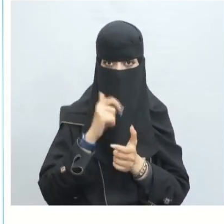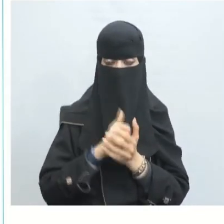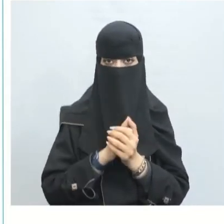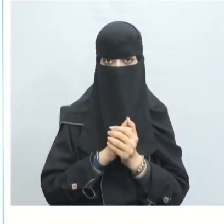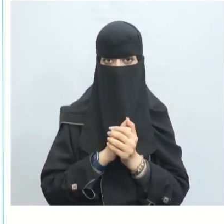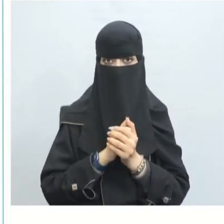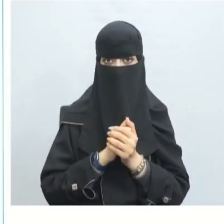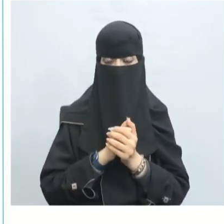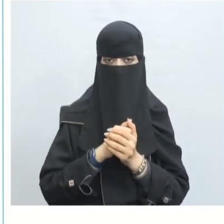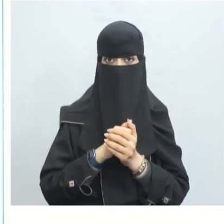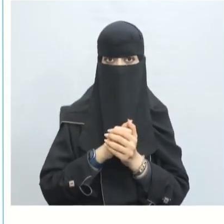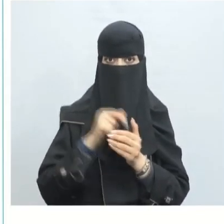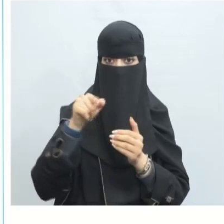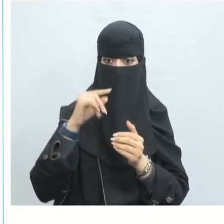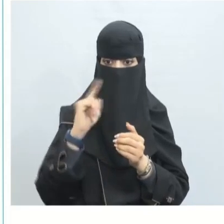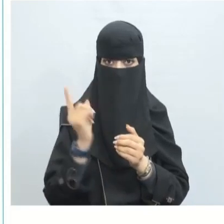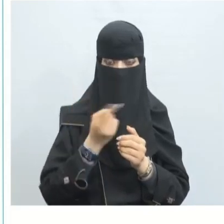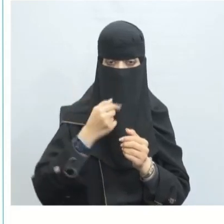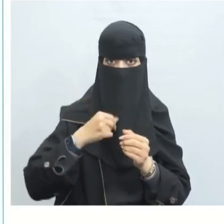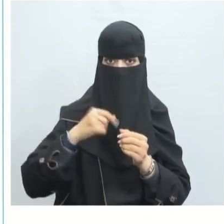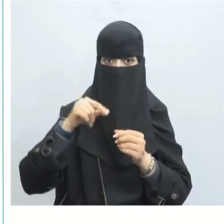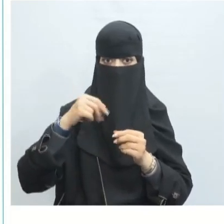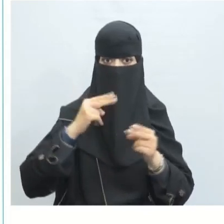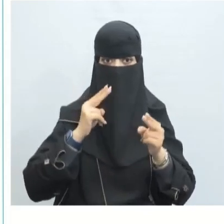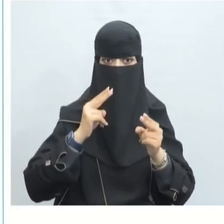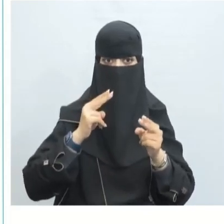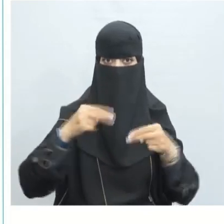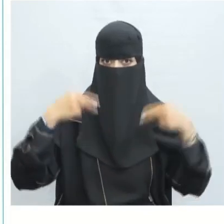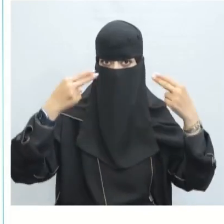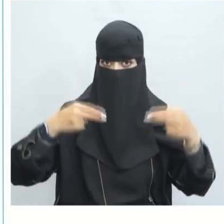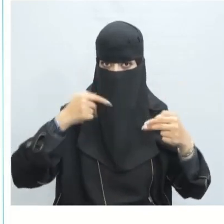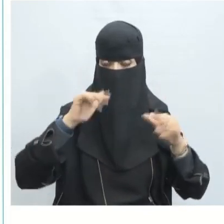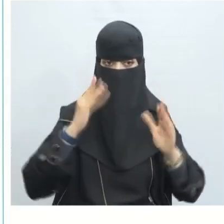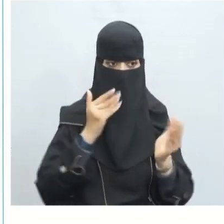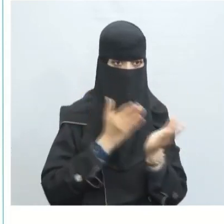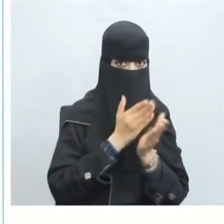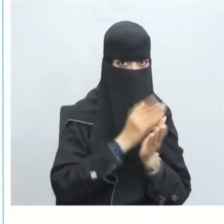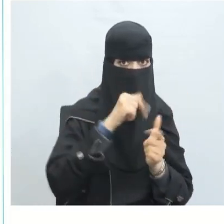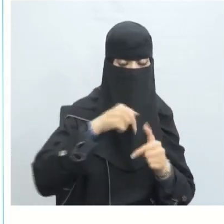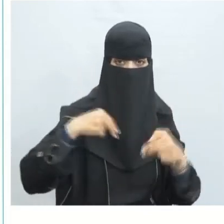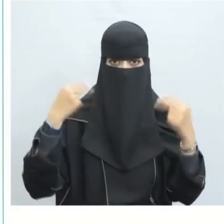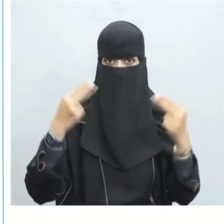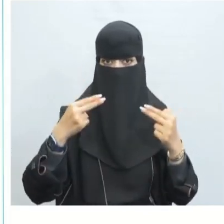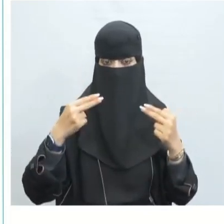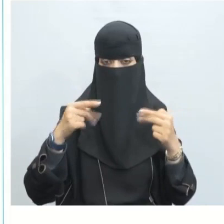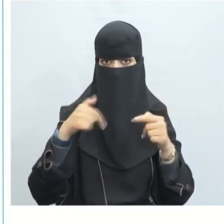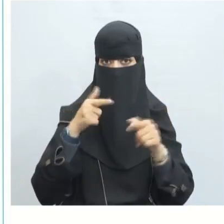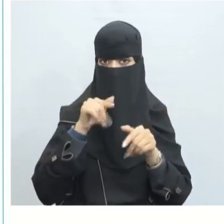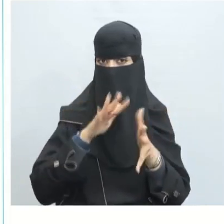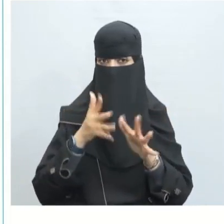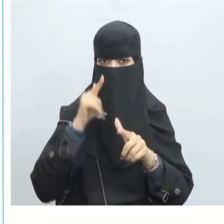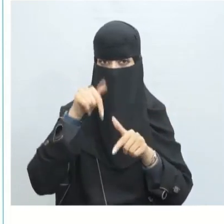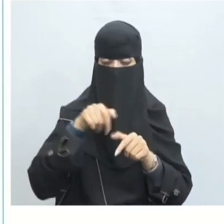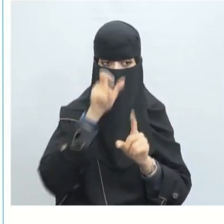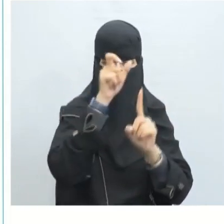بجميع الفعاليه او بجميع بنود او بجميع جالات الفعاليه ام